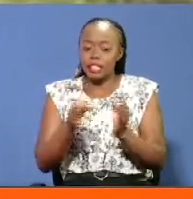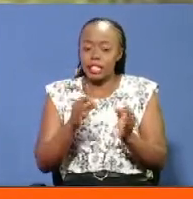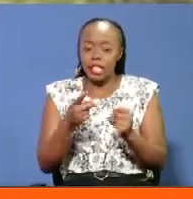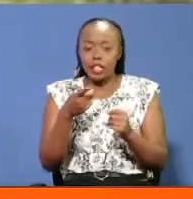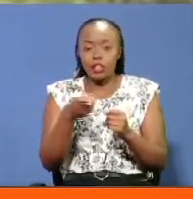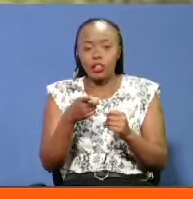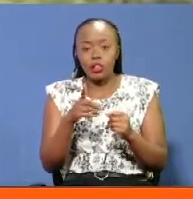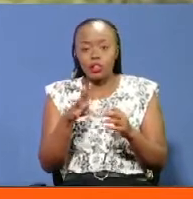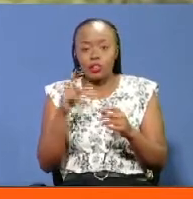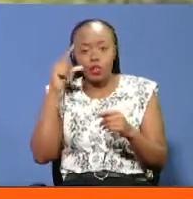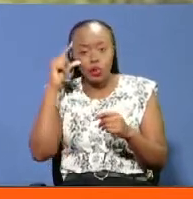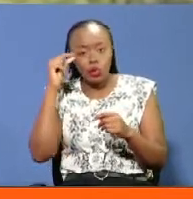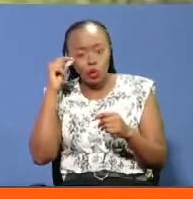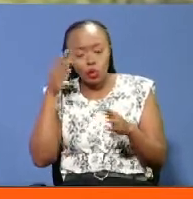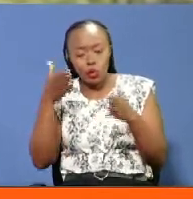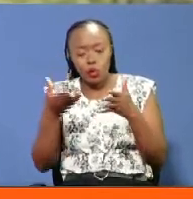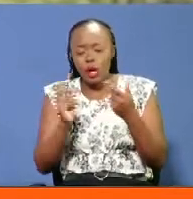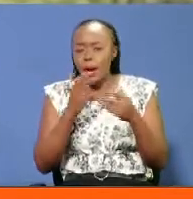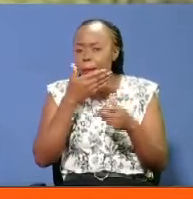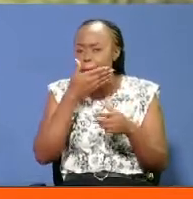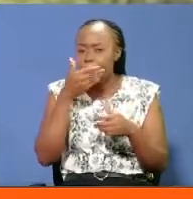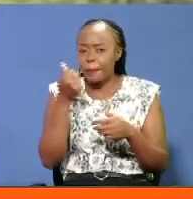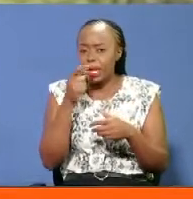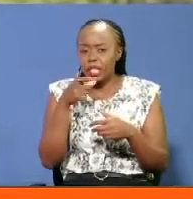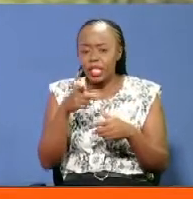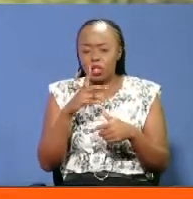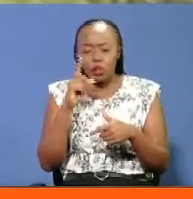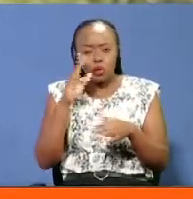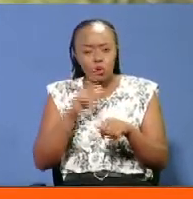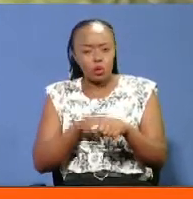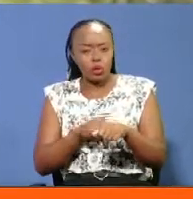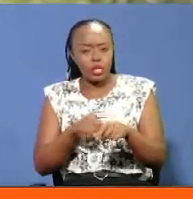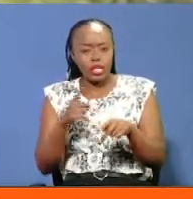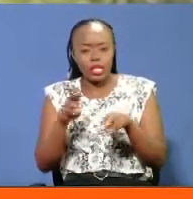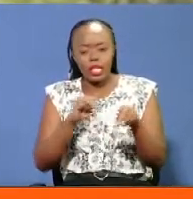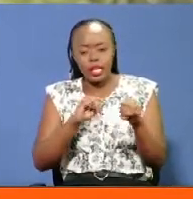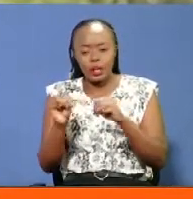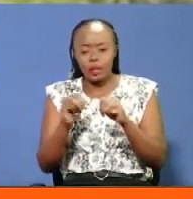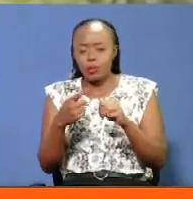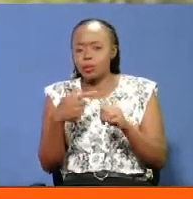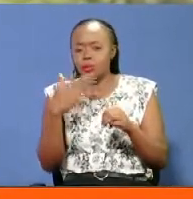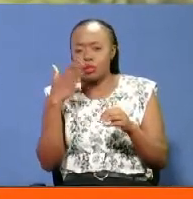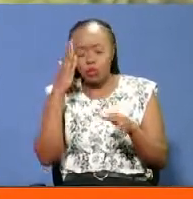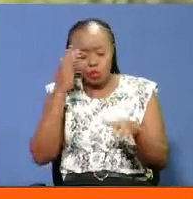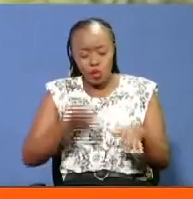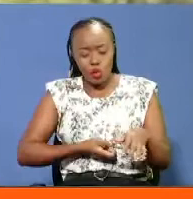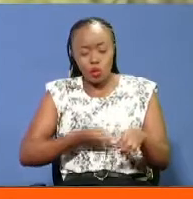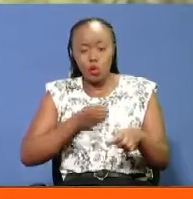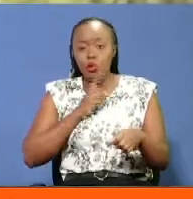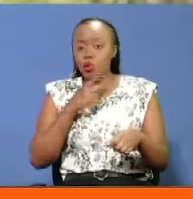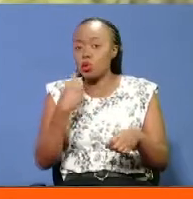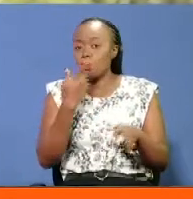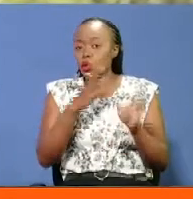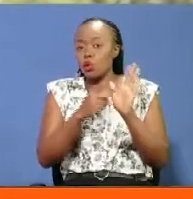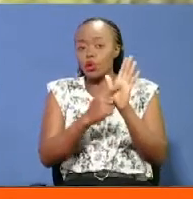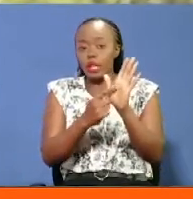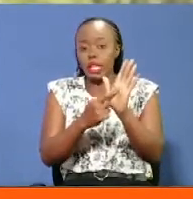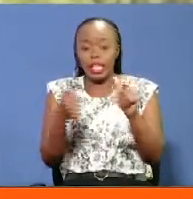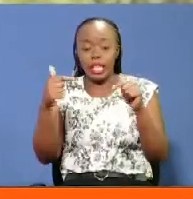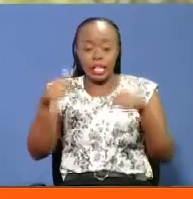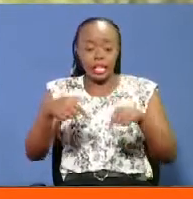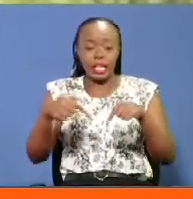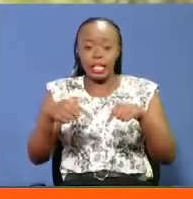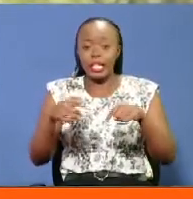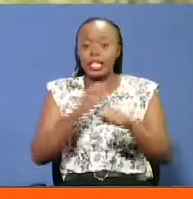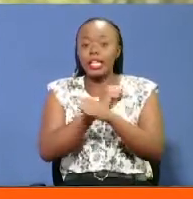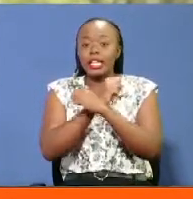ya coast. Afadhali kama unaenda baharini kuogelea uambatane na mwenyeji atakaye kuonyesha kwamba hapa ni mahali salama